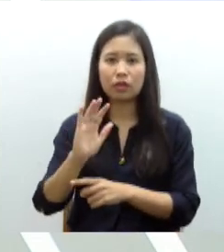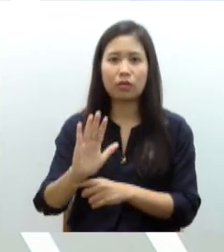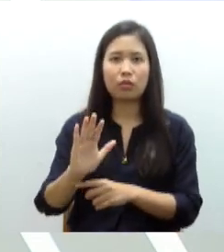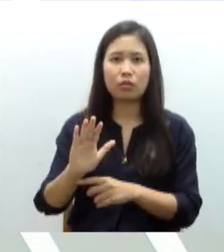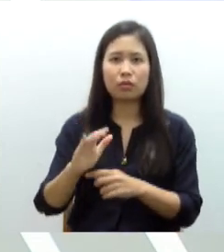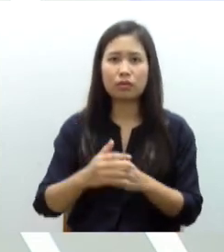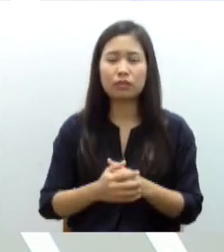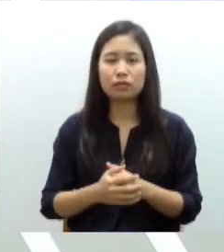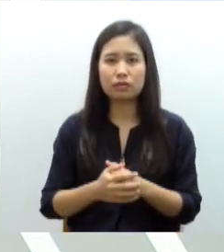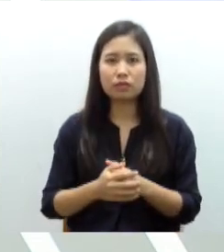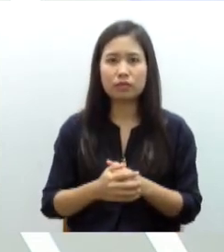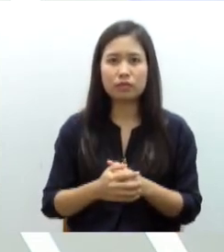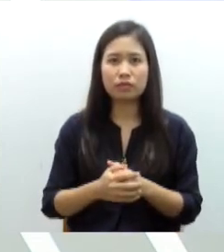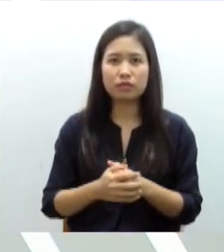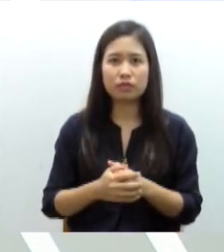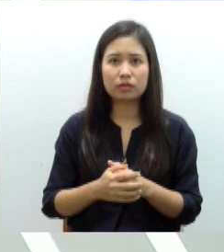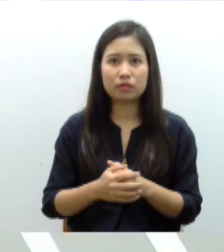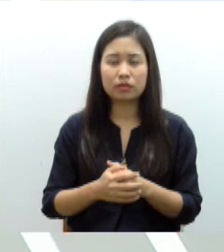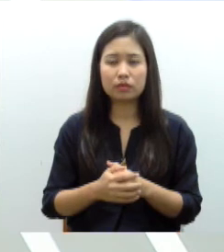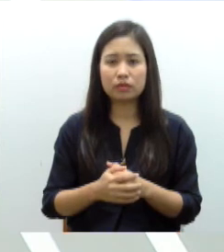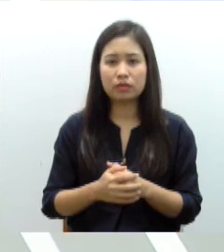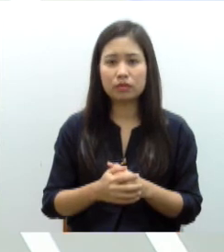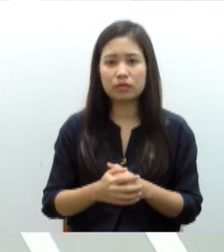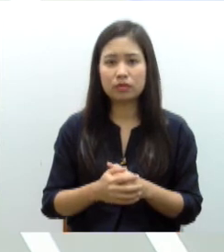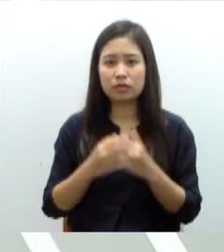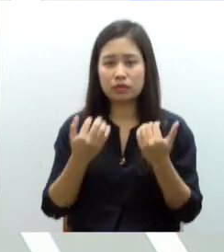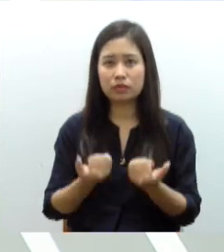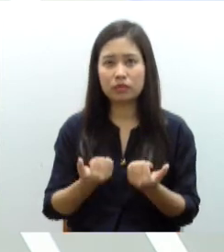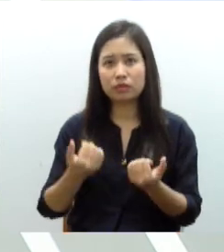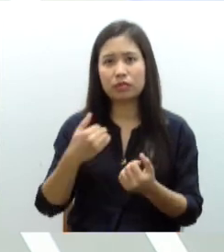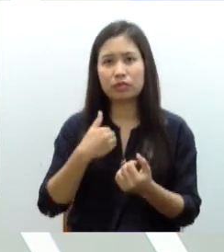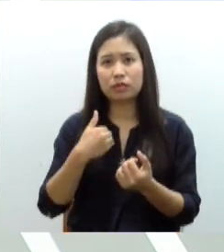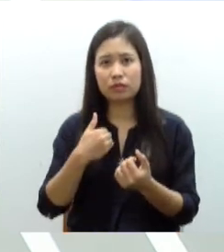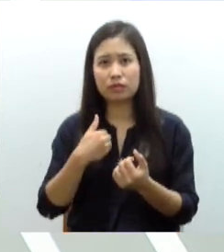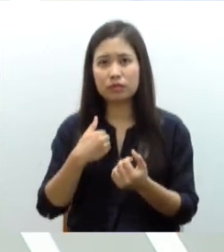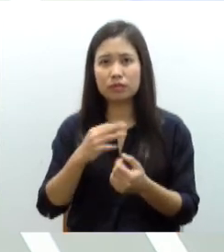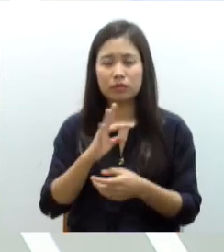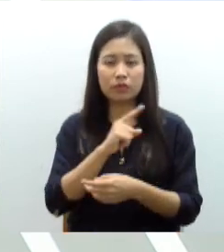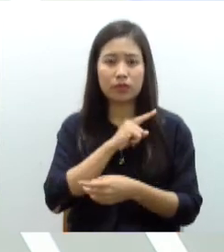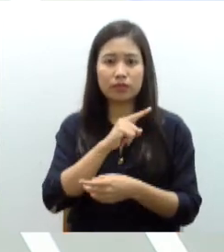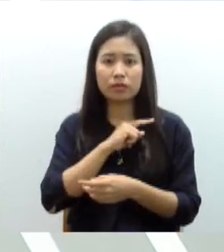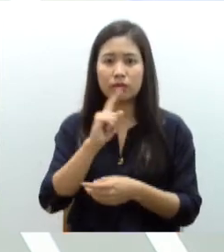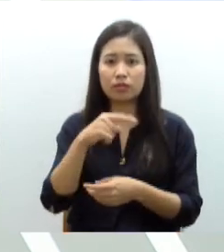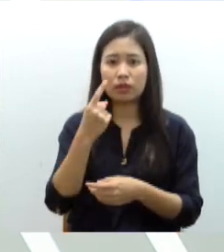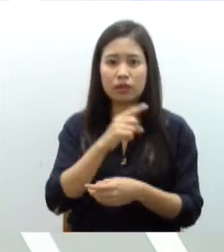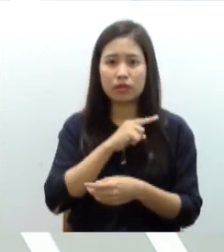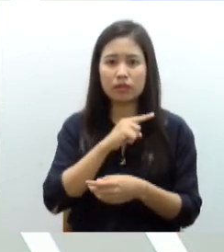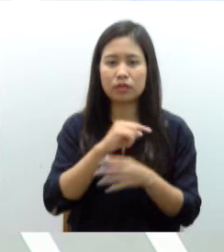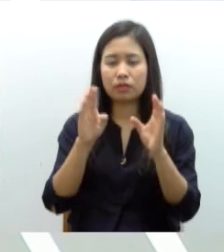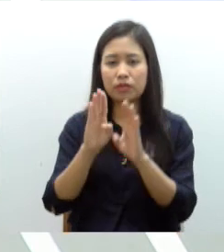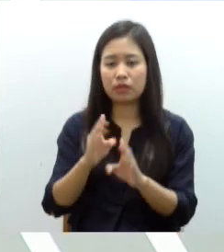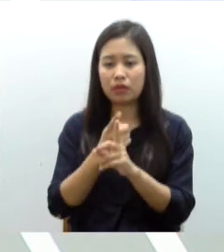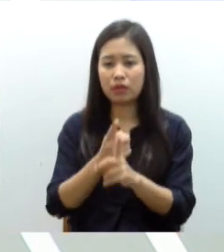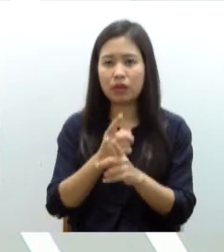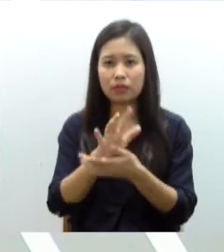ภาครัฐนะครับซึ่งท่านก็จะได้ทราบนะครับทุกท่านได้ทราบเรื่องของกรอบทั้งหมดแล้วนะฮะเรื่องของความที่มาความสำคัญนะฮะ